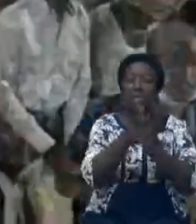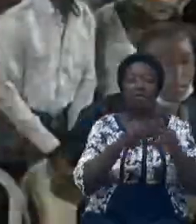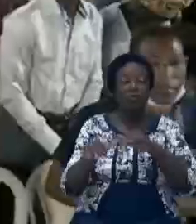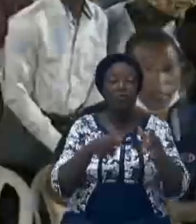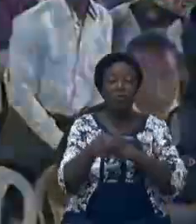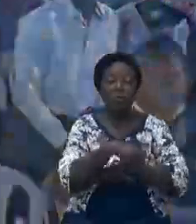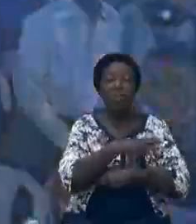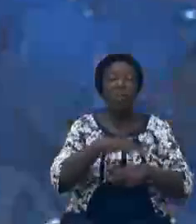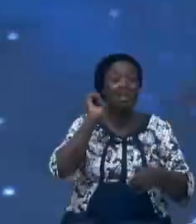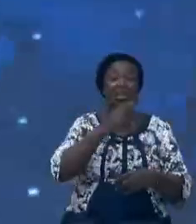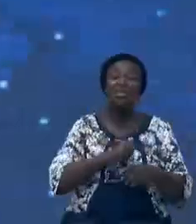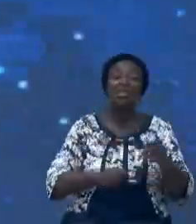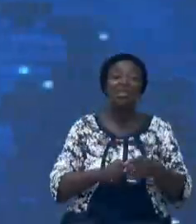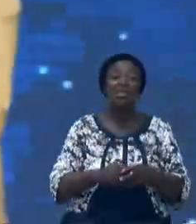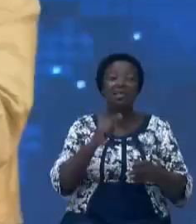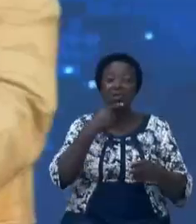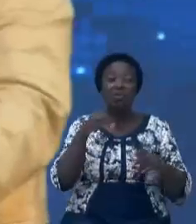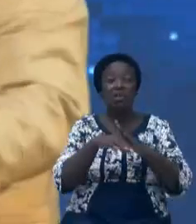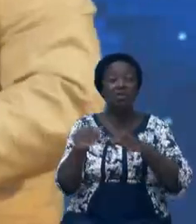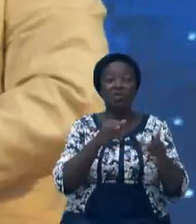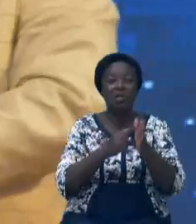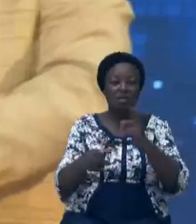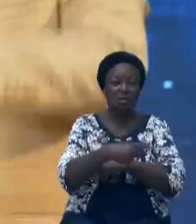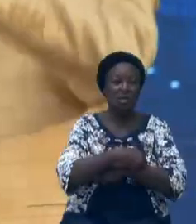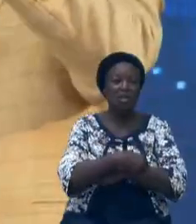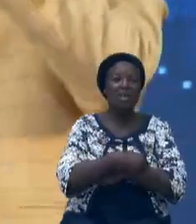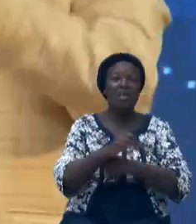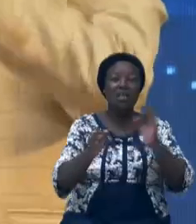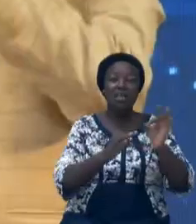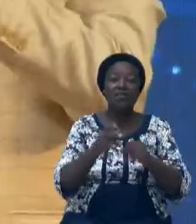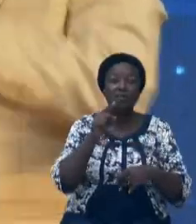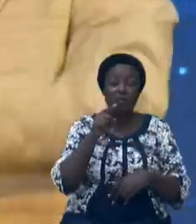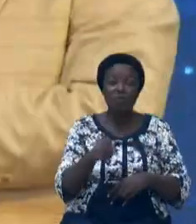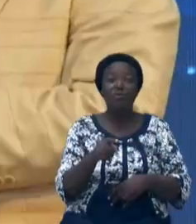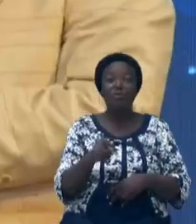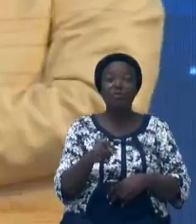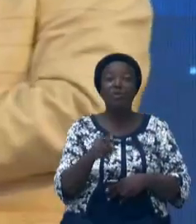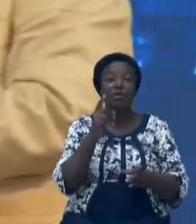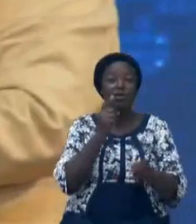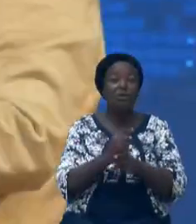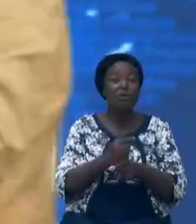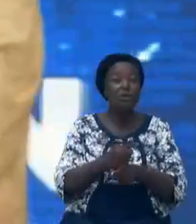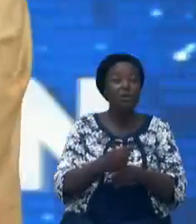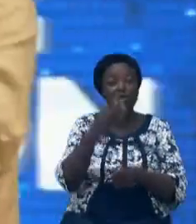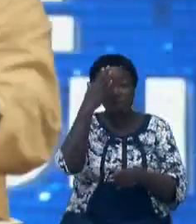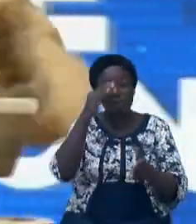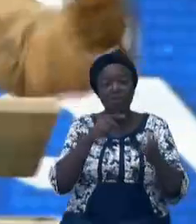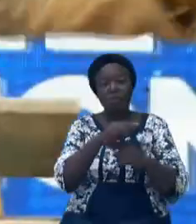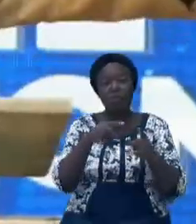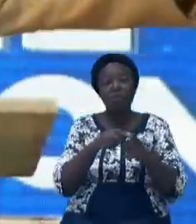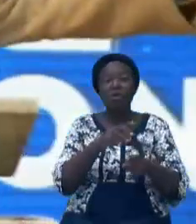vous savez il est capable de le faire aujourd'hui il est disponible le fait il est même prêt à le faire aujourd'hui